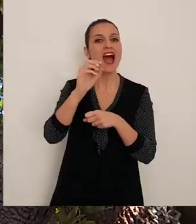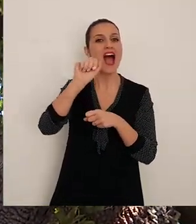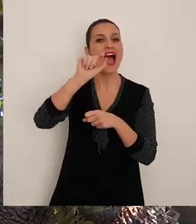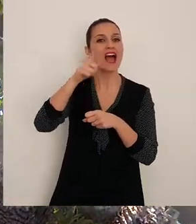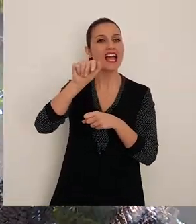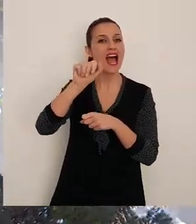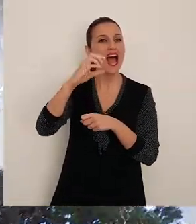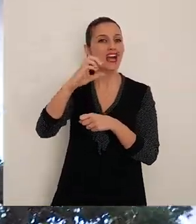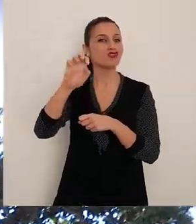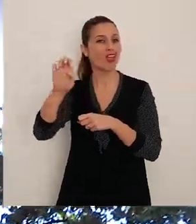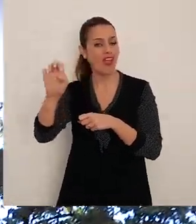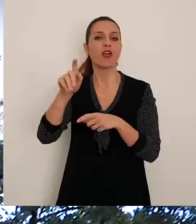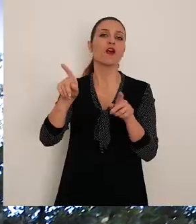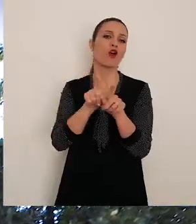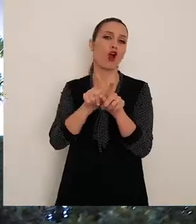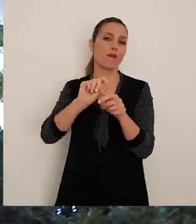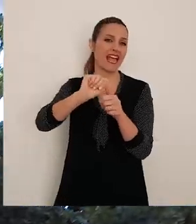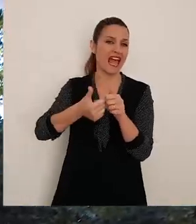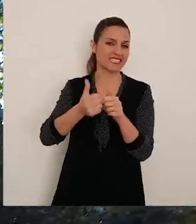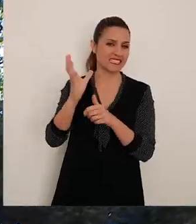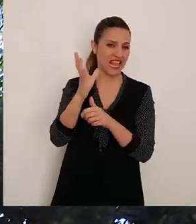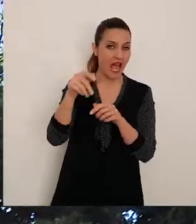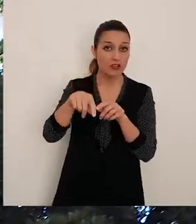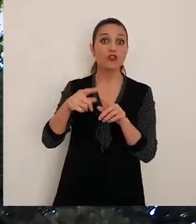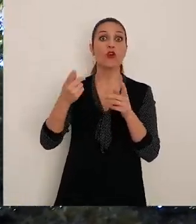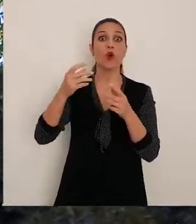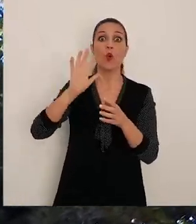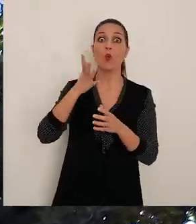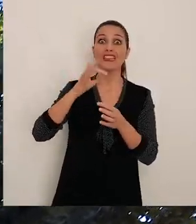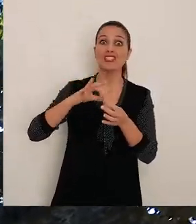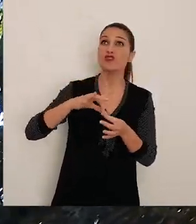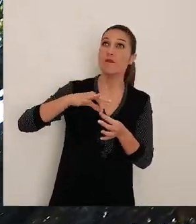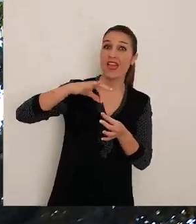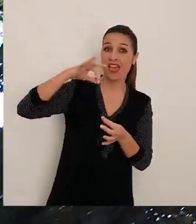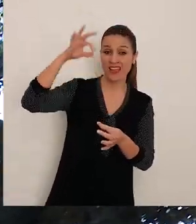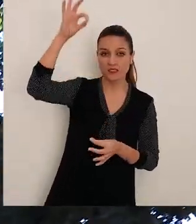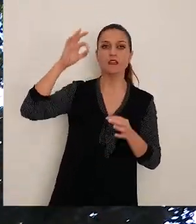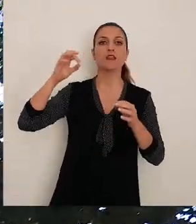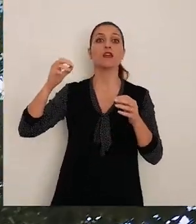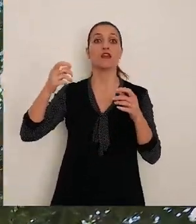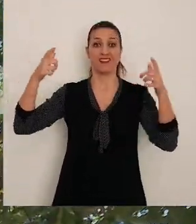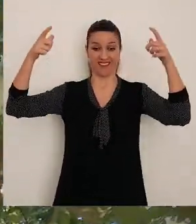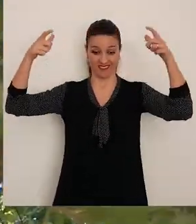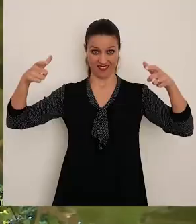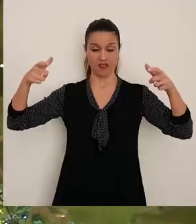castagno, alta circa 15 metri e con una chioma di ben 20 metri di diametro.